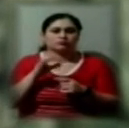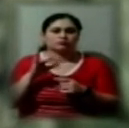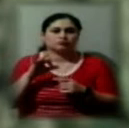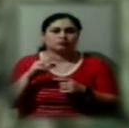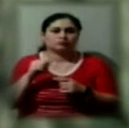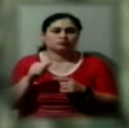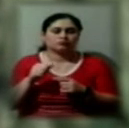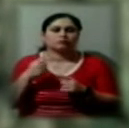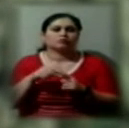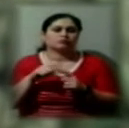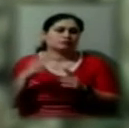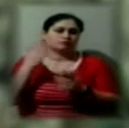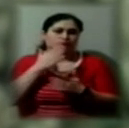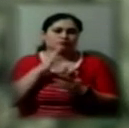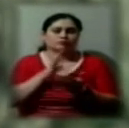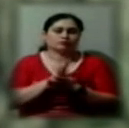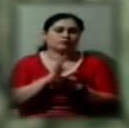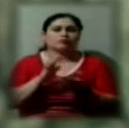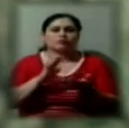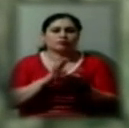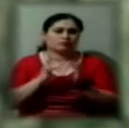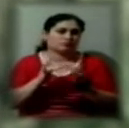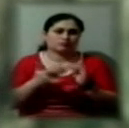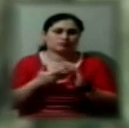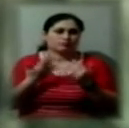прочитал. С интернета я ее так вообще и не знал.